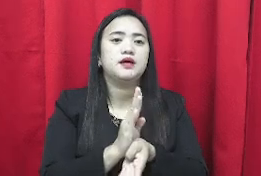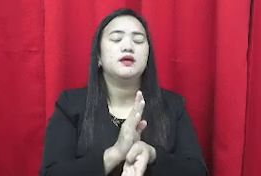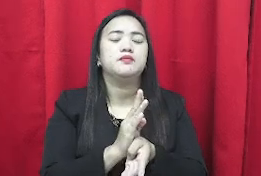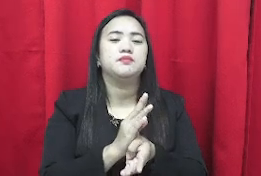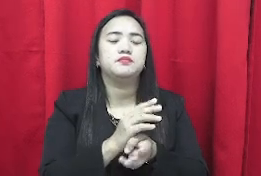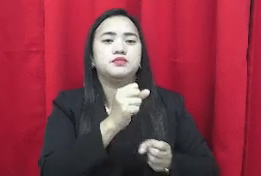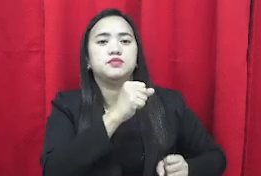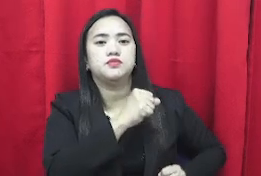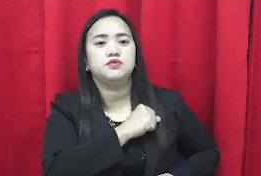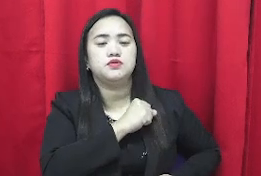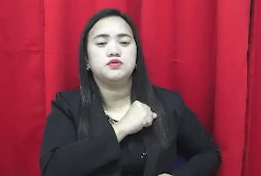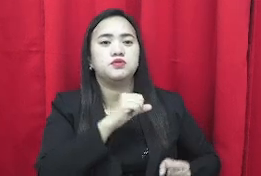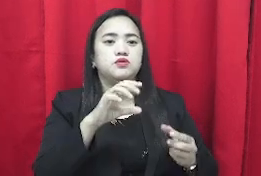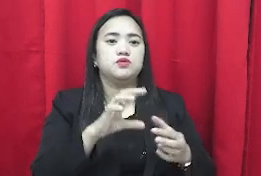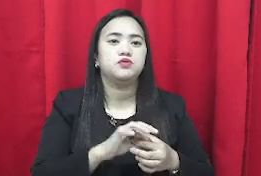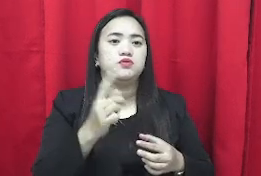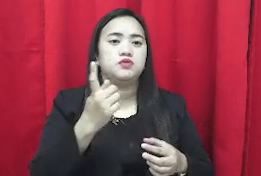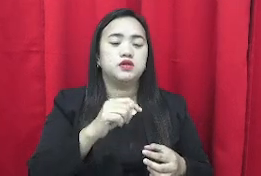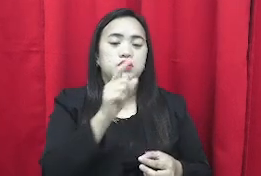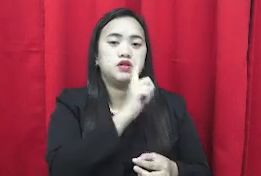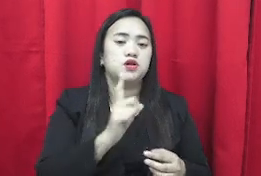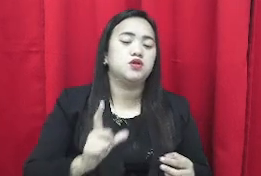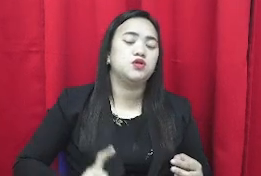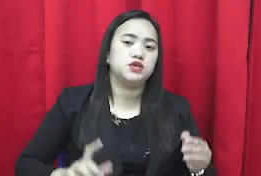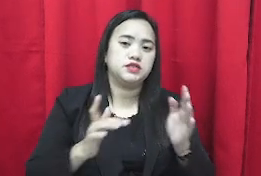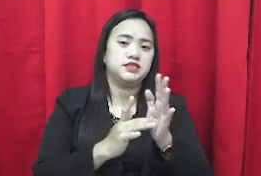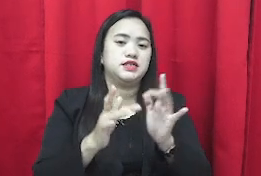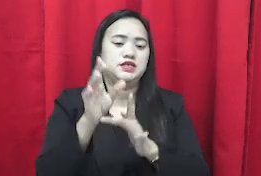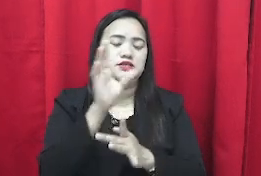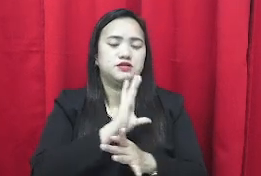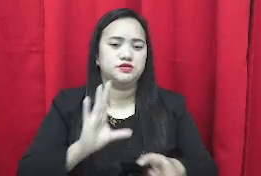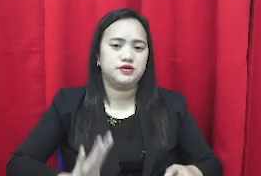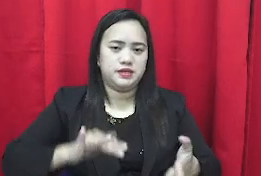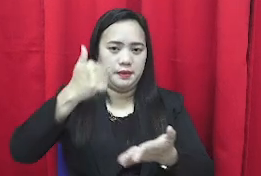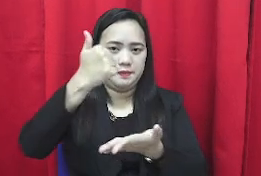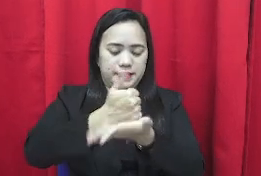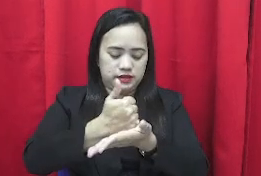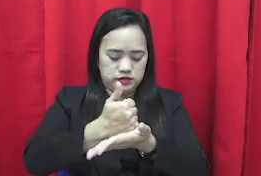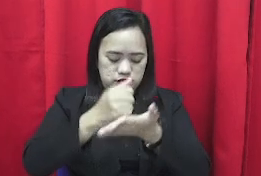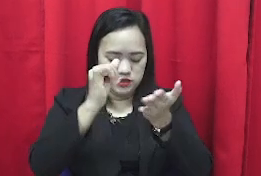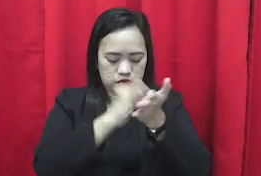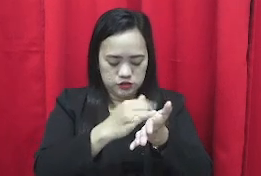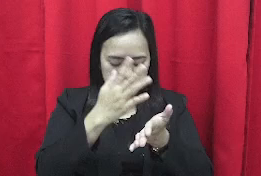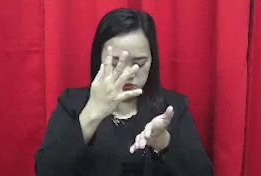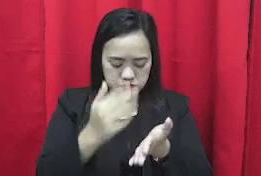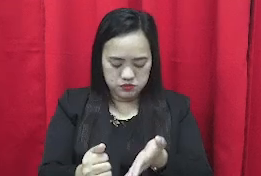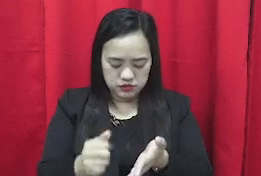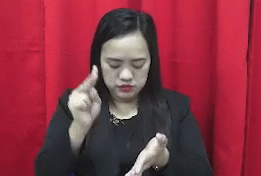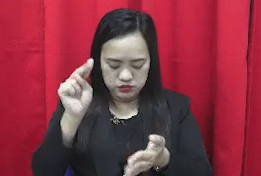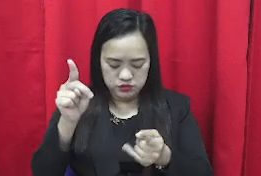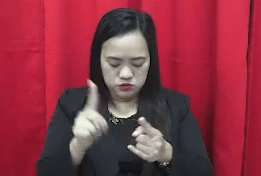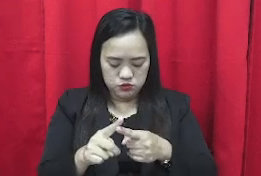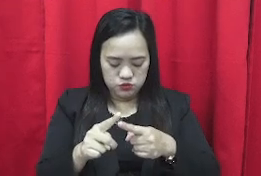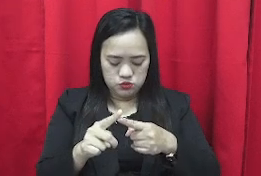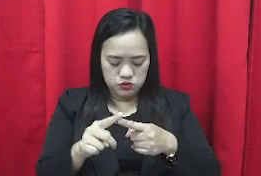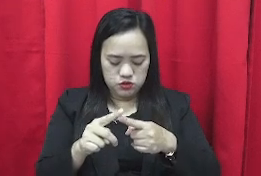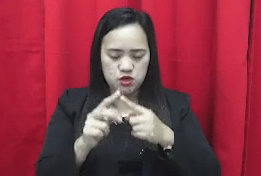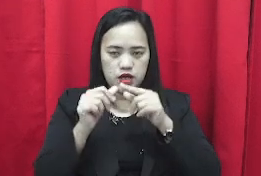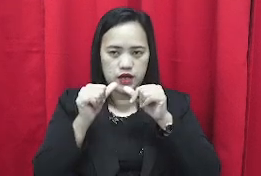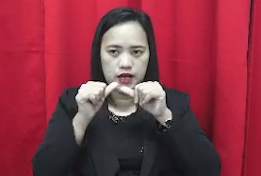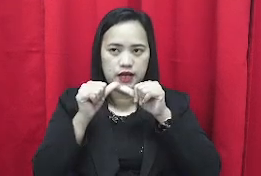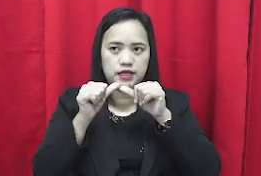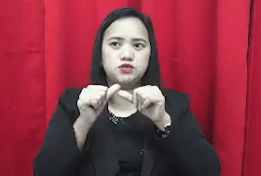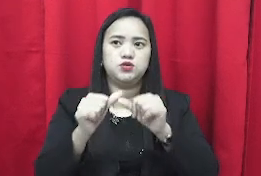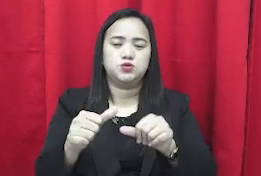na sundalo sila ng ating panginoong jesukristo sir Rudy Kaya nga endure hardness as a good Soldier of